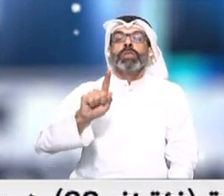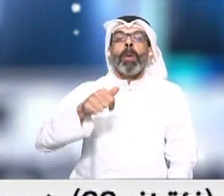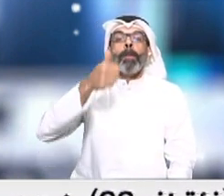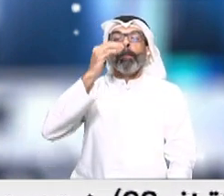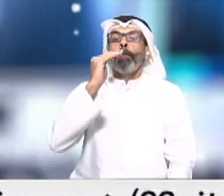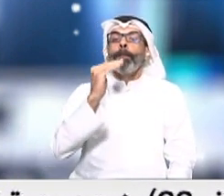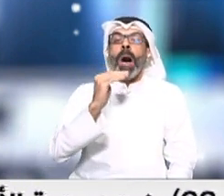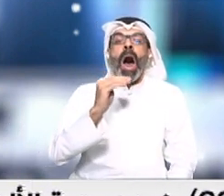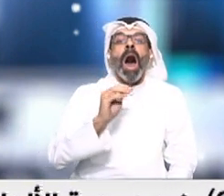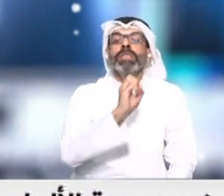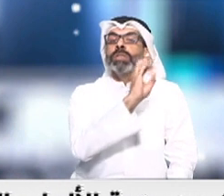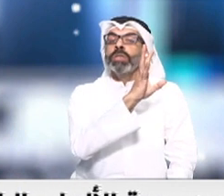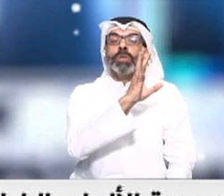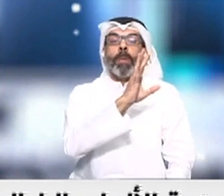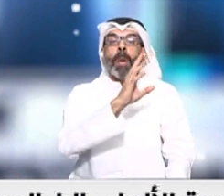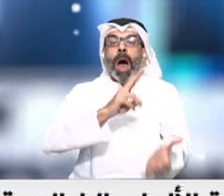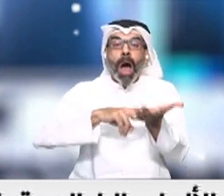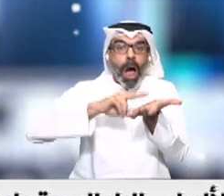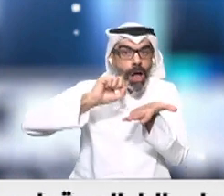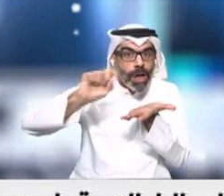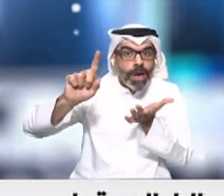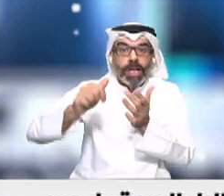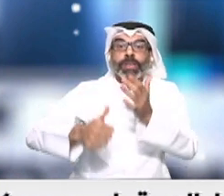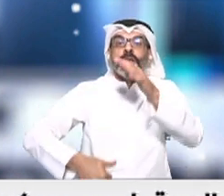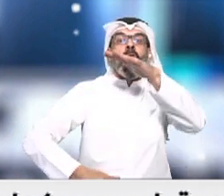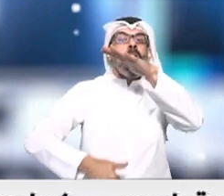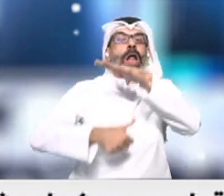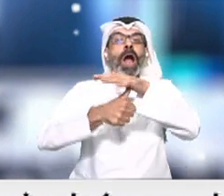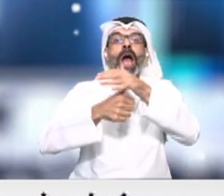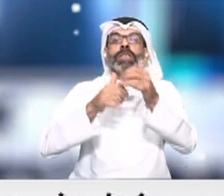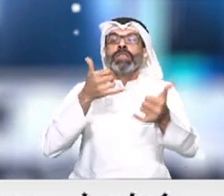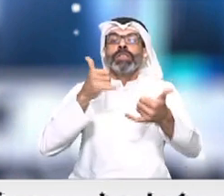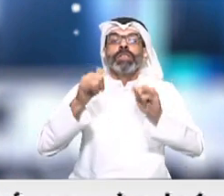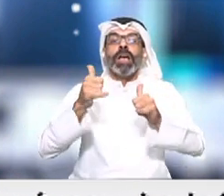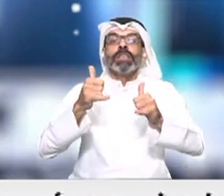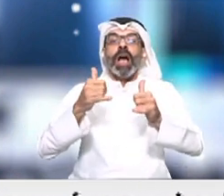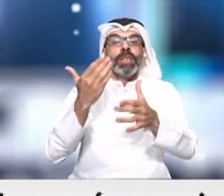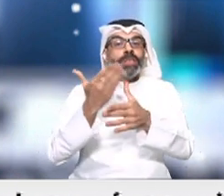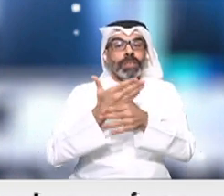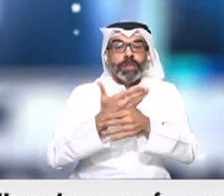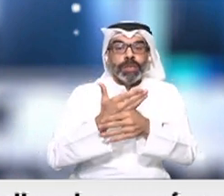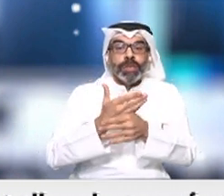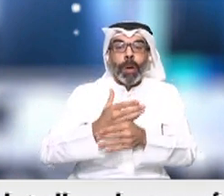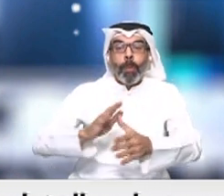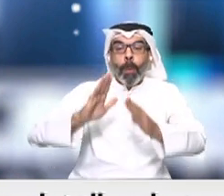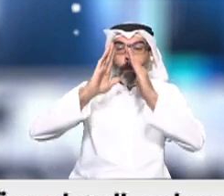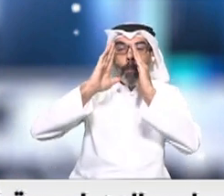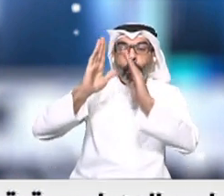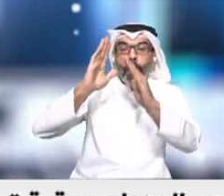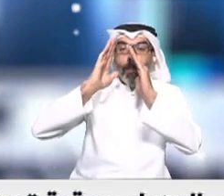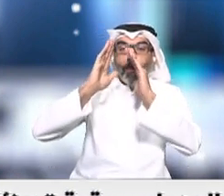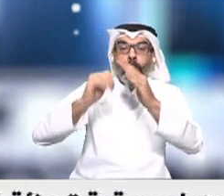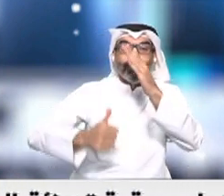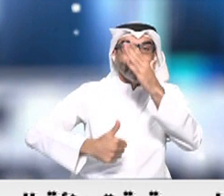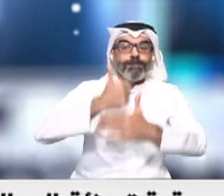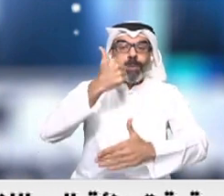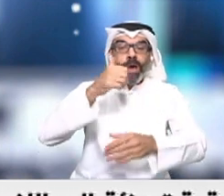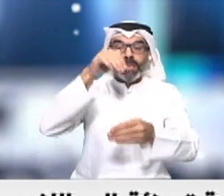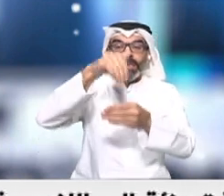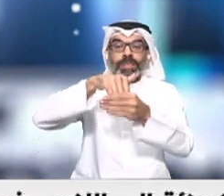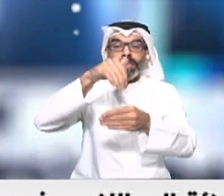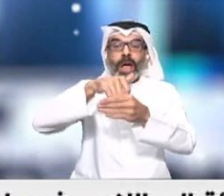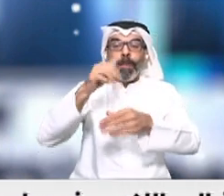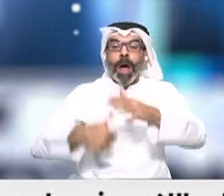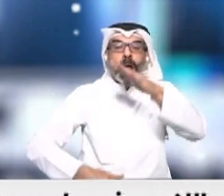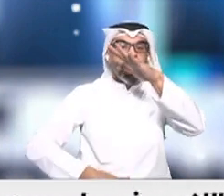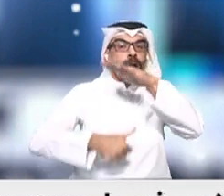تبون رئيس الجمهوريه الجزائريه الديمقراطيه الشعبيه الشقيقه ضمنها سمو حفظه الله خالص تهانيه بمناسبه